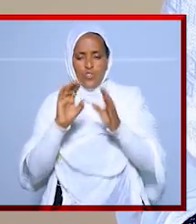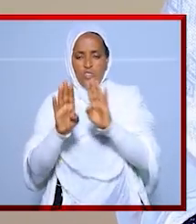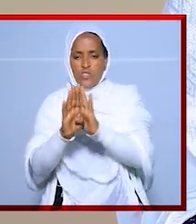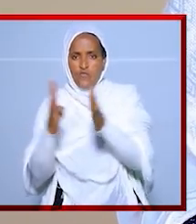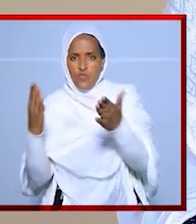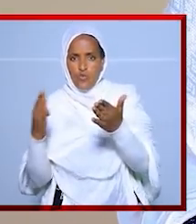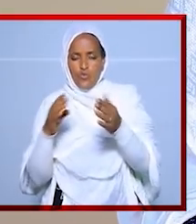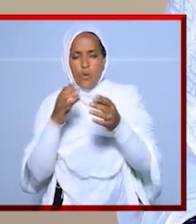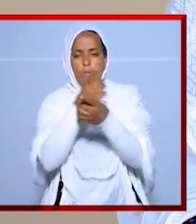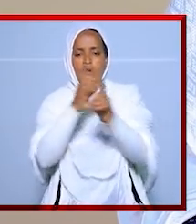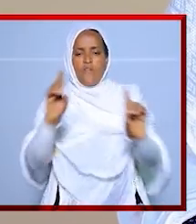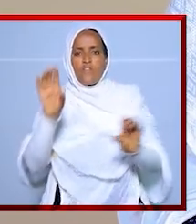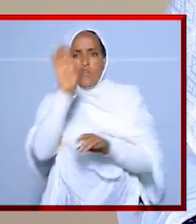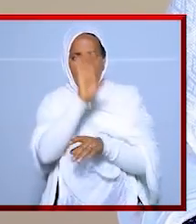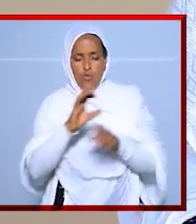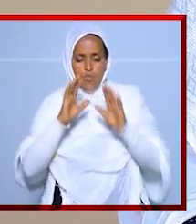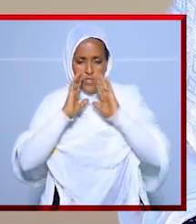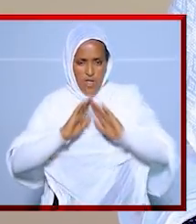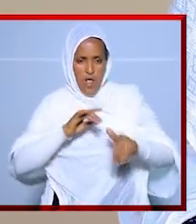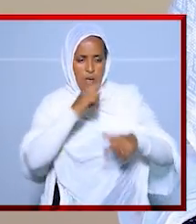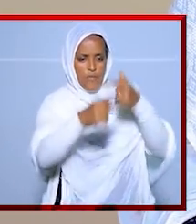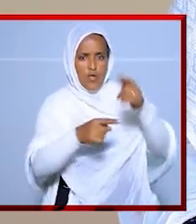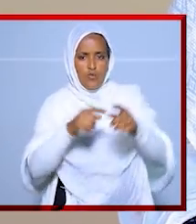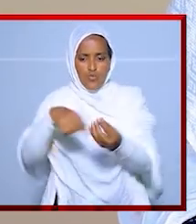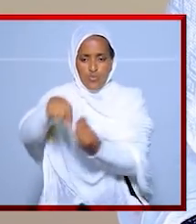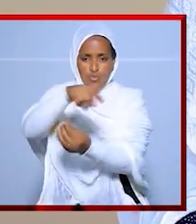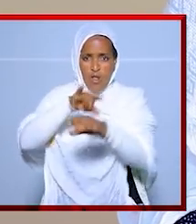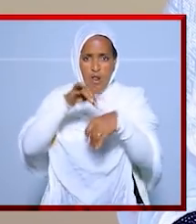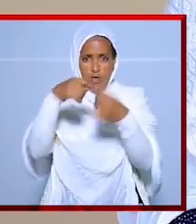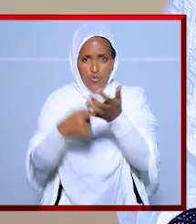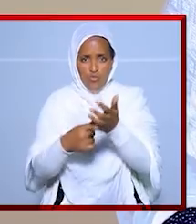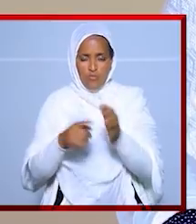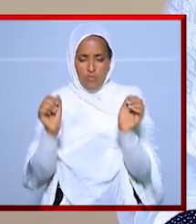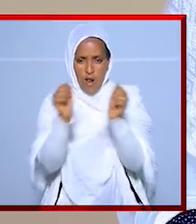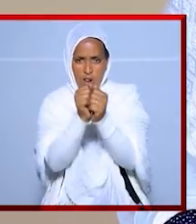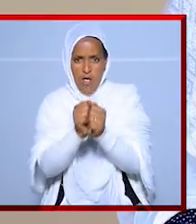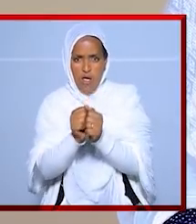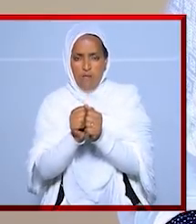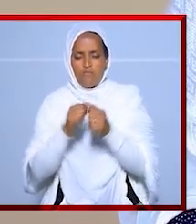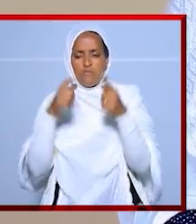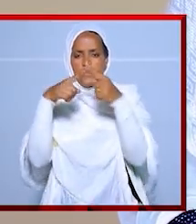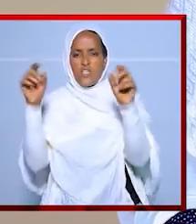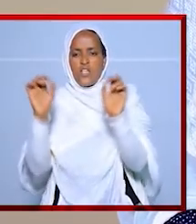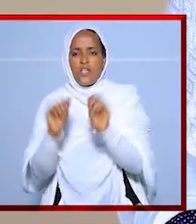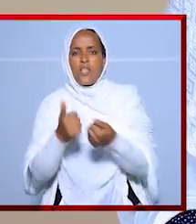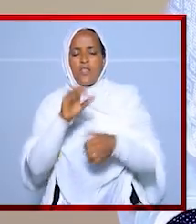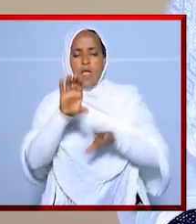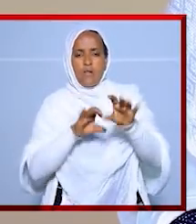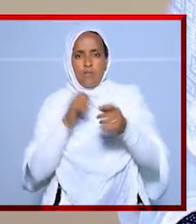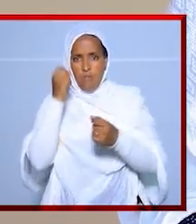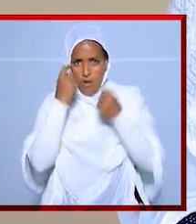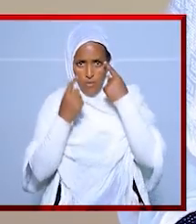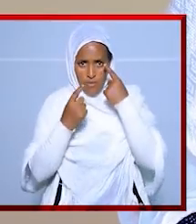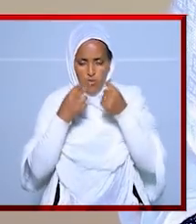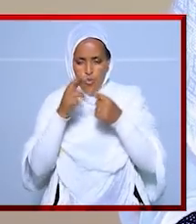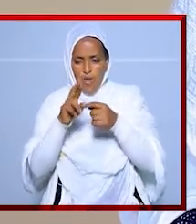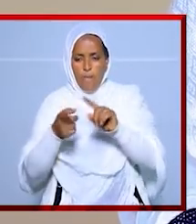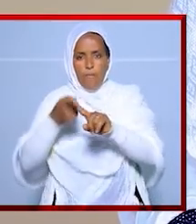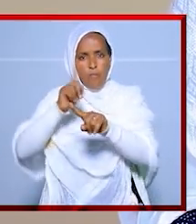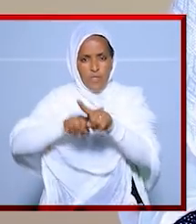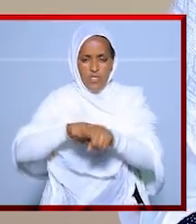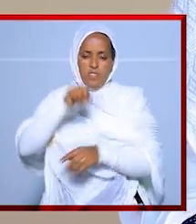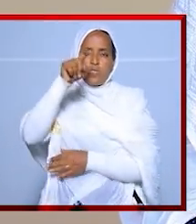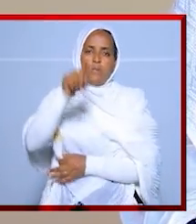ክፍተቶች መፍትሄ ፈልጎ በሰላም መሄድ ዙሪያ ላይ ስለሆነ ባለጋራ ጸርን እንዴት አድርገን ማግባባት